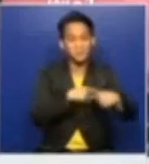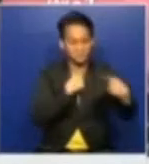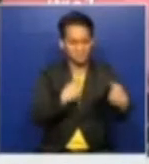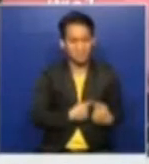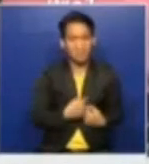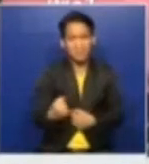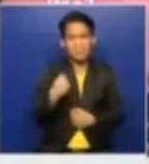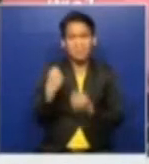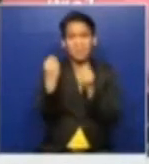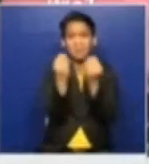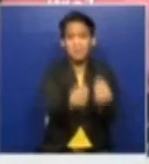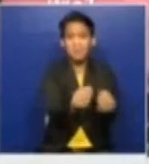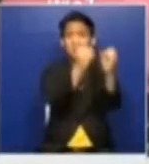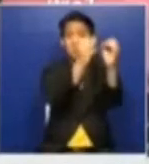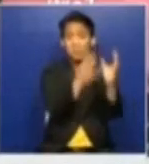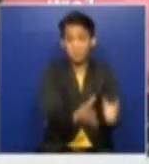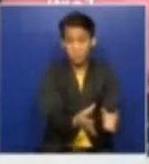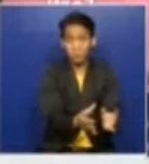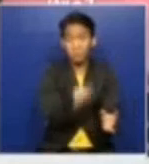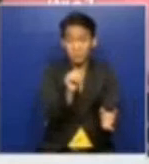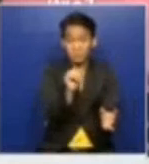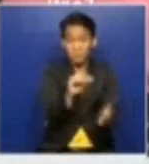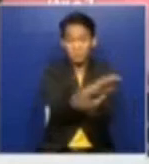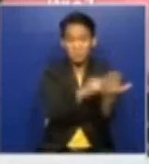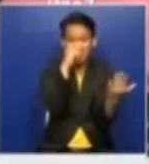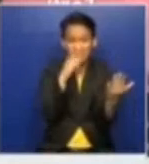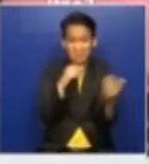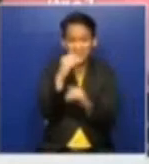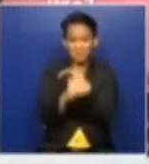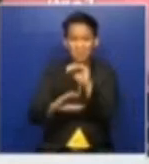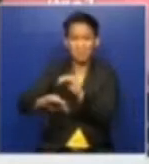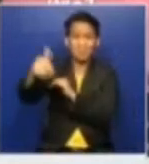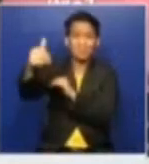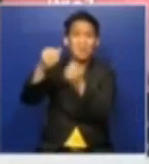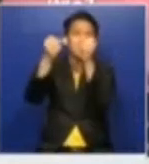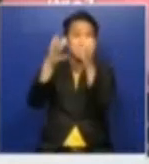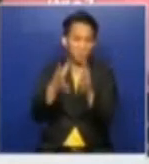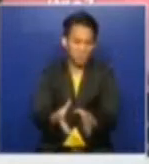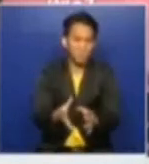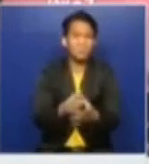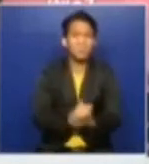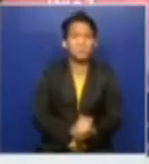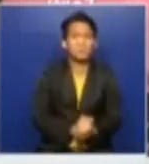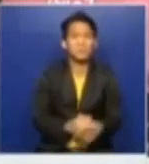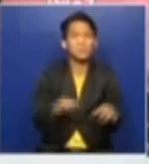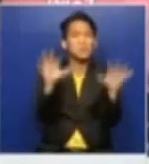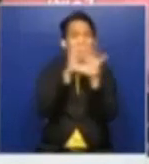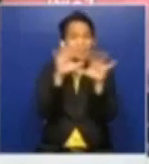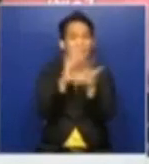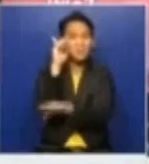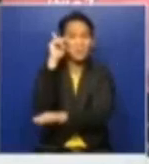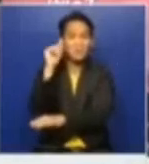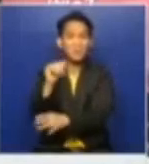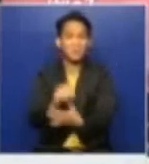ะครับก็ต้องเรียนเลยครับว่ารากฐานของตึกคืออะไรคือรากของชีวิตการศึกษาคุณครูเป็นพ่อแม่คนที่สองเพราะฉะนั้นช่วย